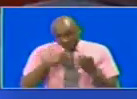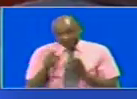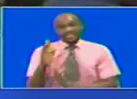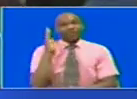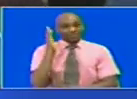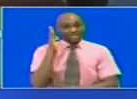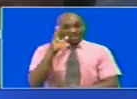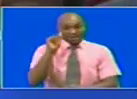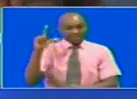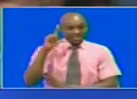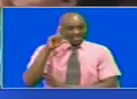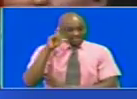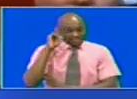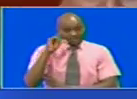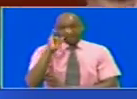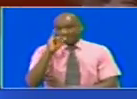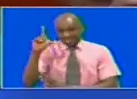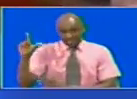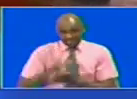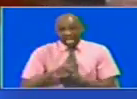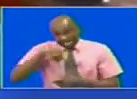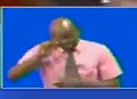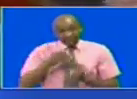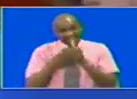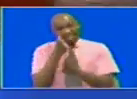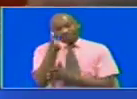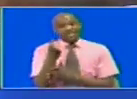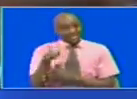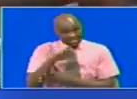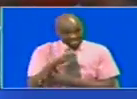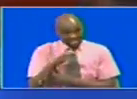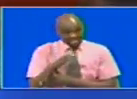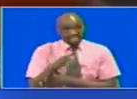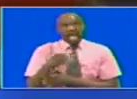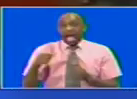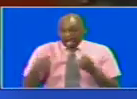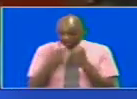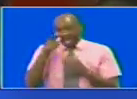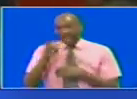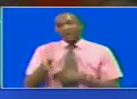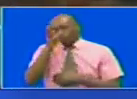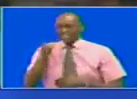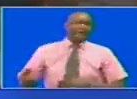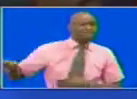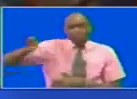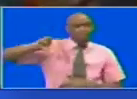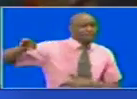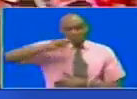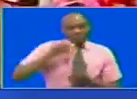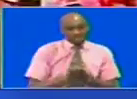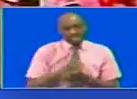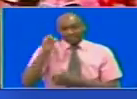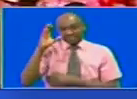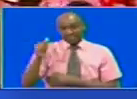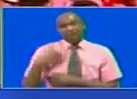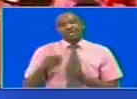usalama. Laboso, ambaye wakati huo alikuwa kiongoza kikao hicho, alishambuliwa na Big Gladys Wanga, mwakilishi wa